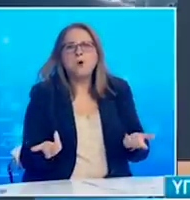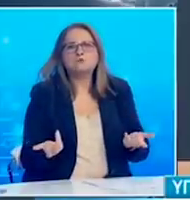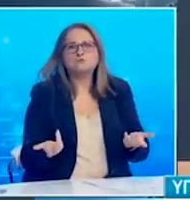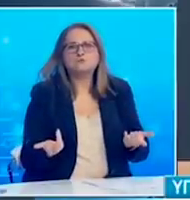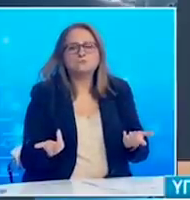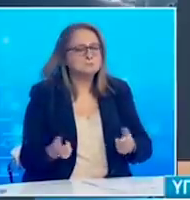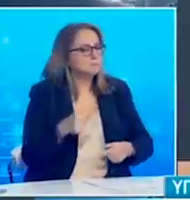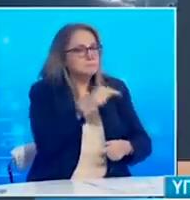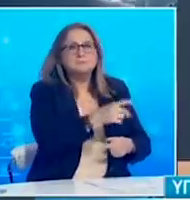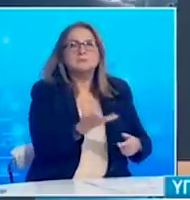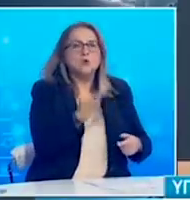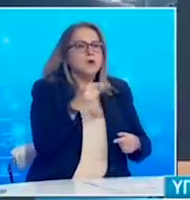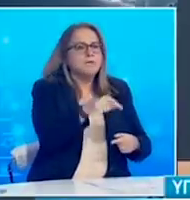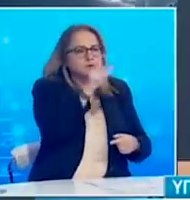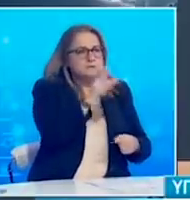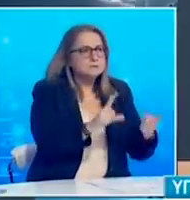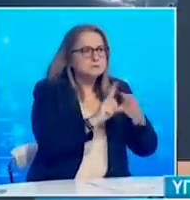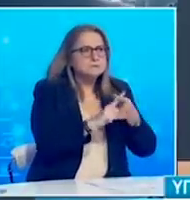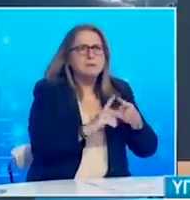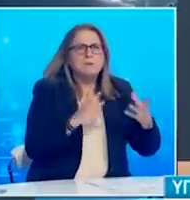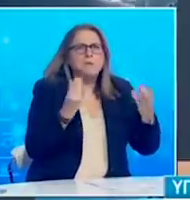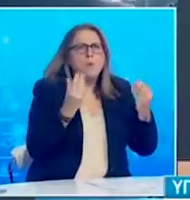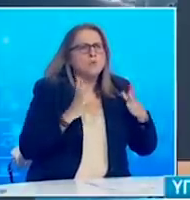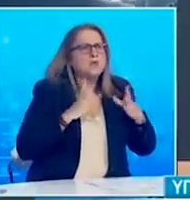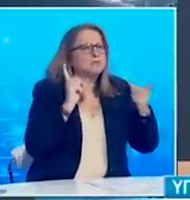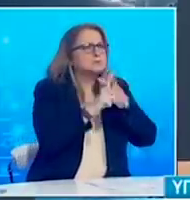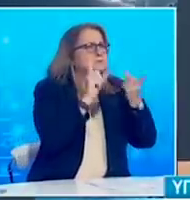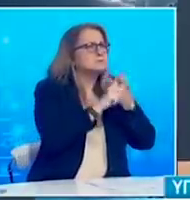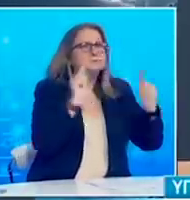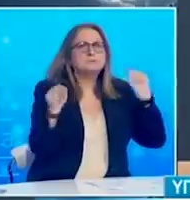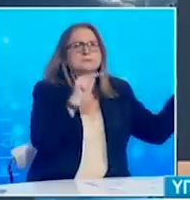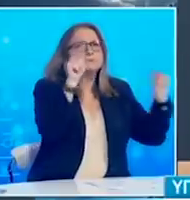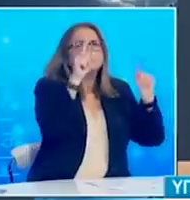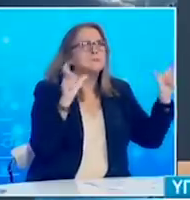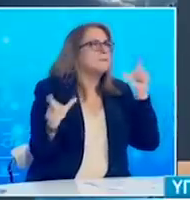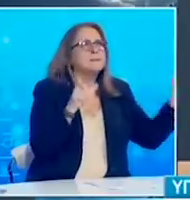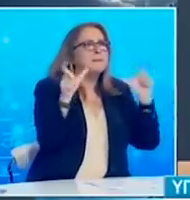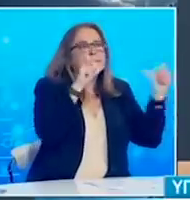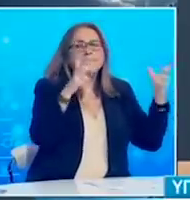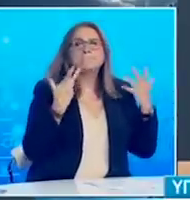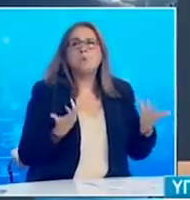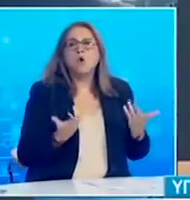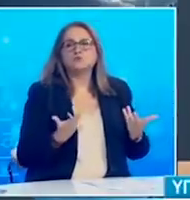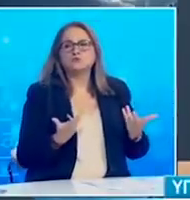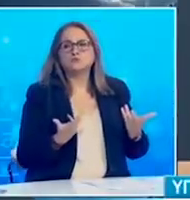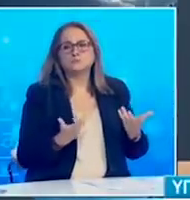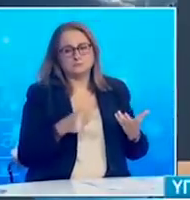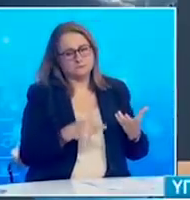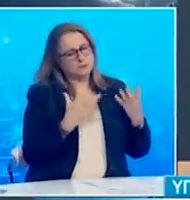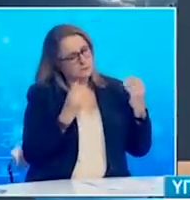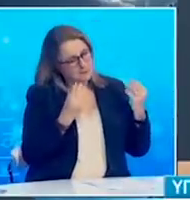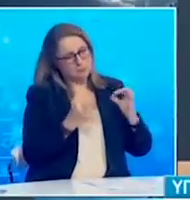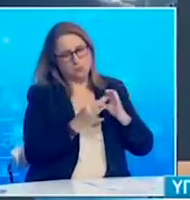όρο. Ταυτόχρονα, υπάρχουν και άλλα κριτήρια που πολύ σωστά είπε και ο κύριος καθηγητής και που αναδεικνύει η επιστημονική κοινότητα και που